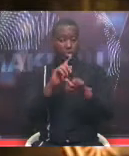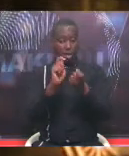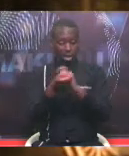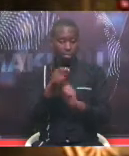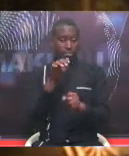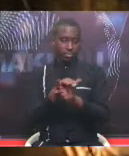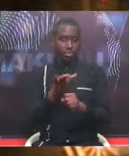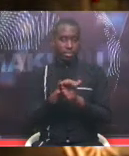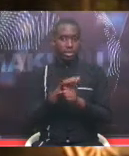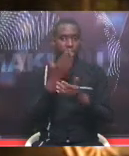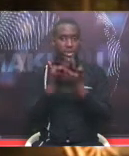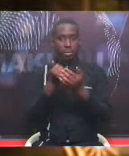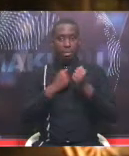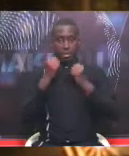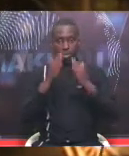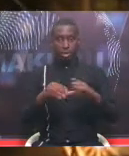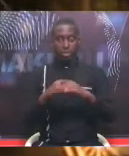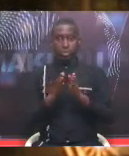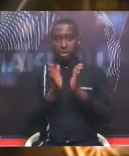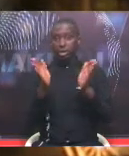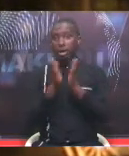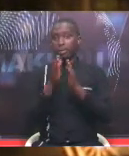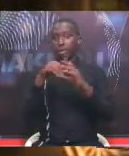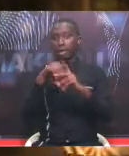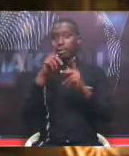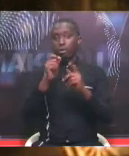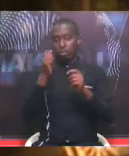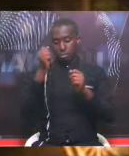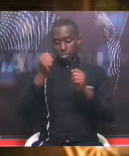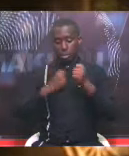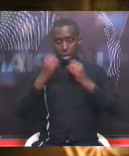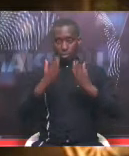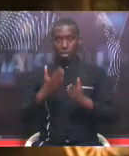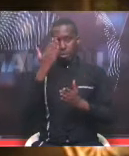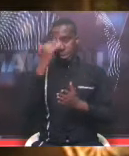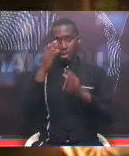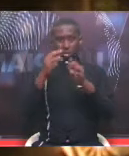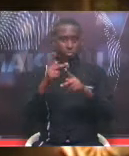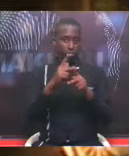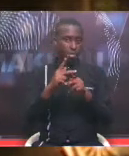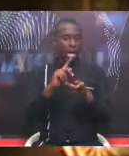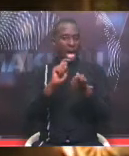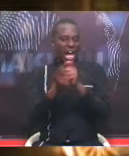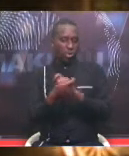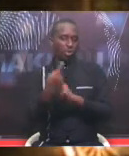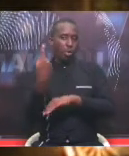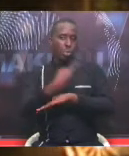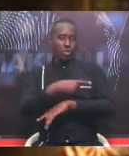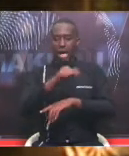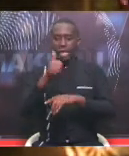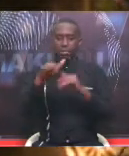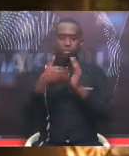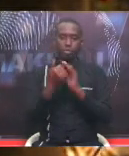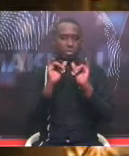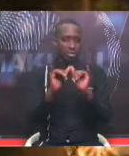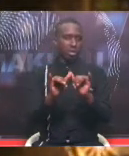cyane ngisaba abanyarwanda muri rusange n'abaturarwanda kugira ngo twiteho nuko hahindutse umunsi ariko ibisigaye byose navuga